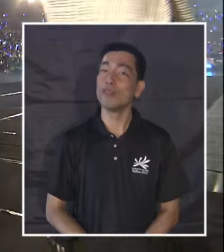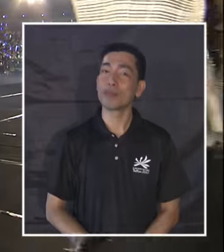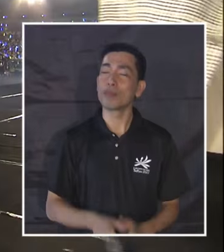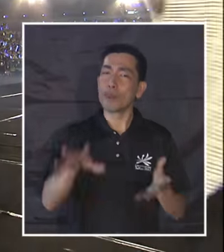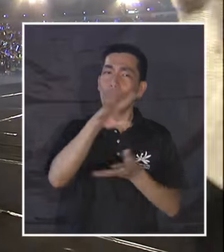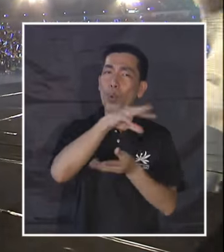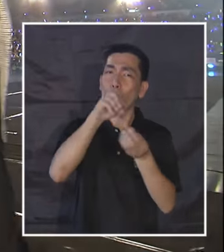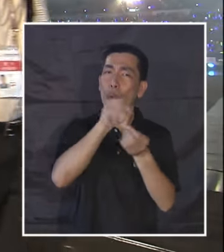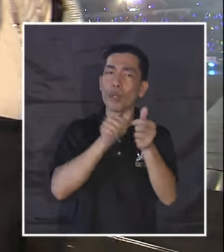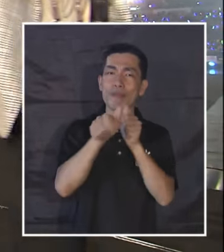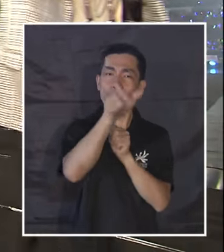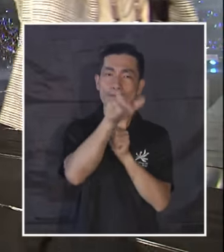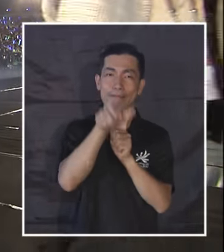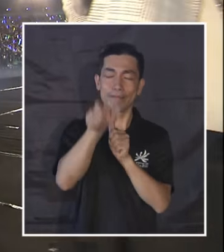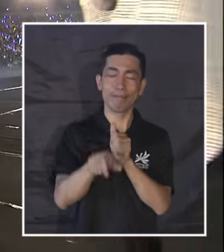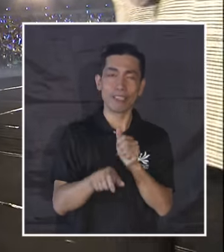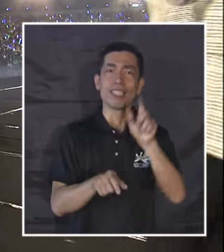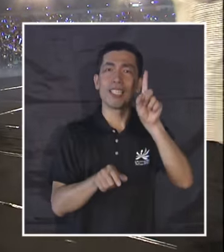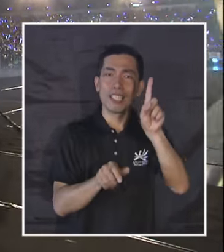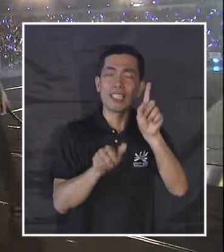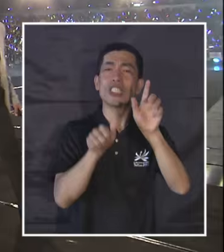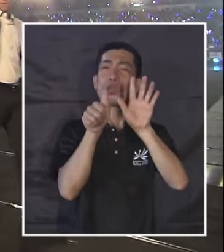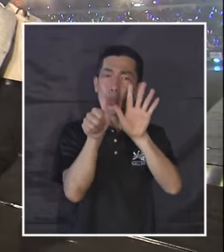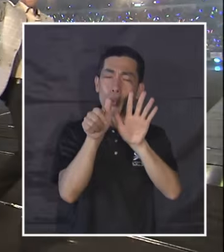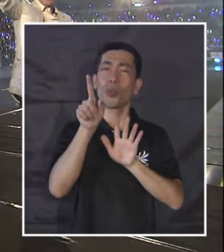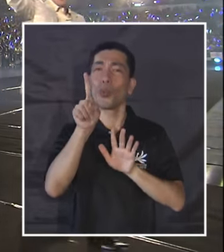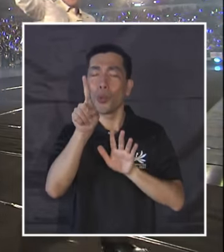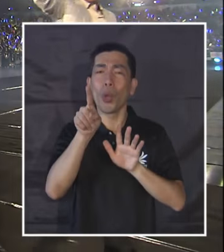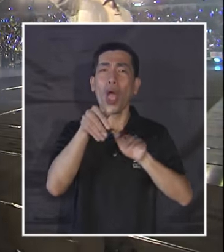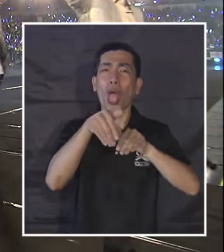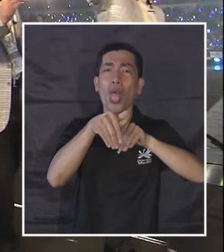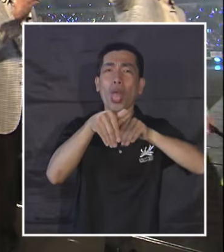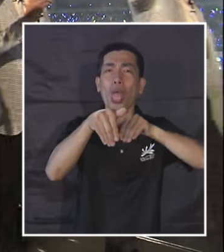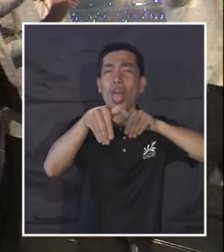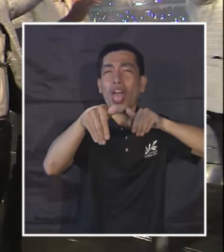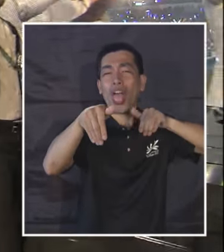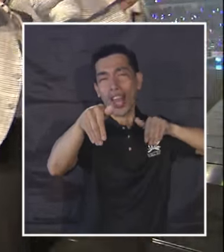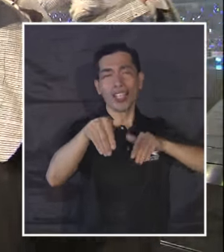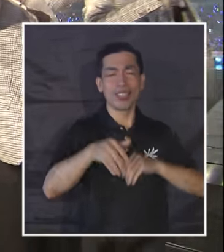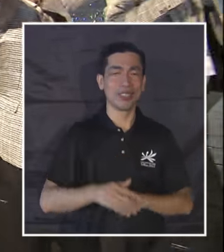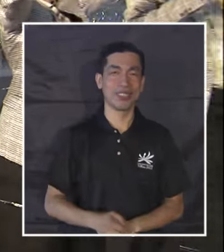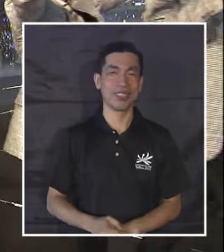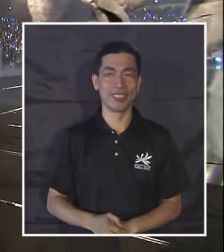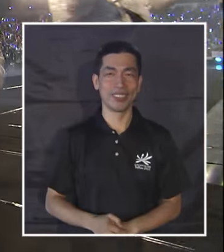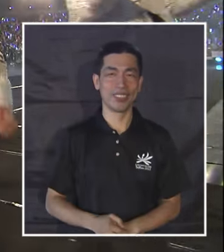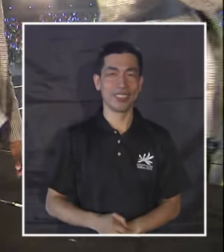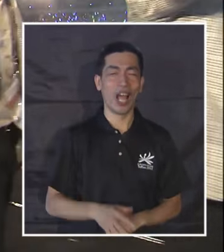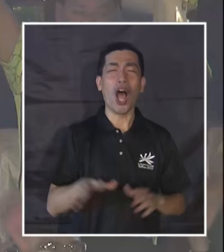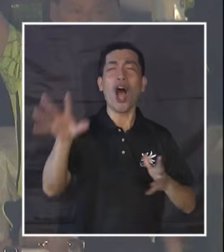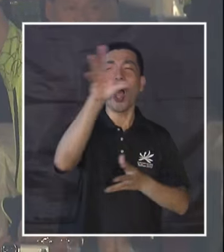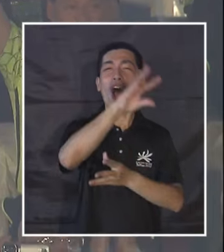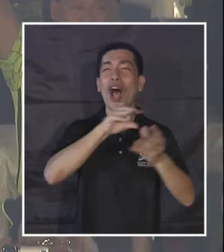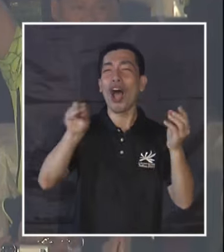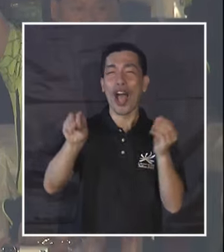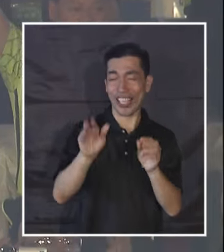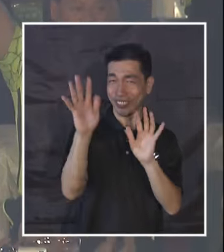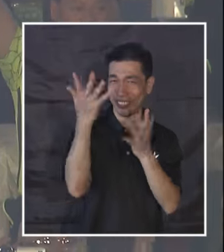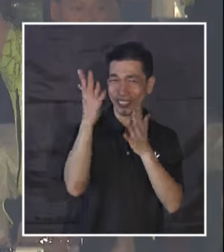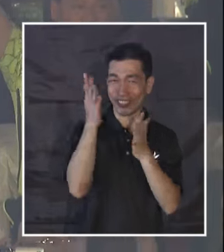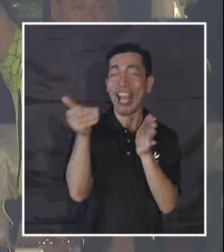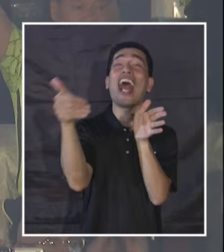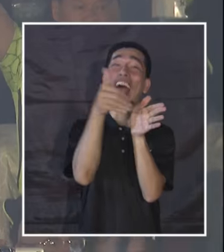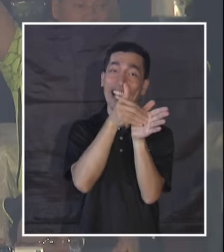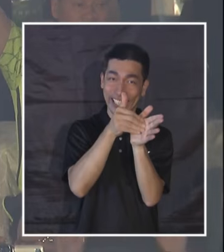261位选手的队伍真的非常非常的长，现场的同学们给他们最热烈的掌声好不